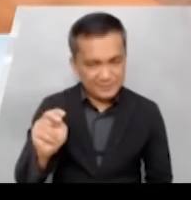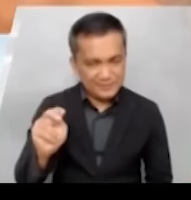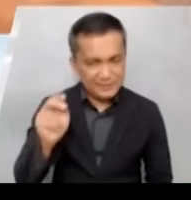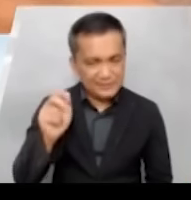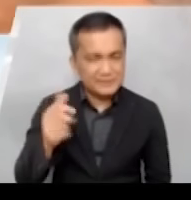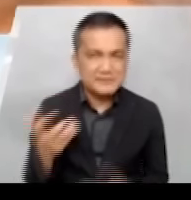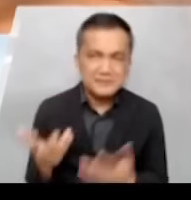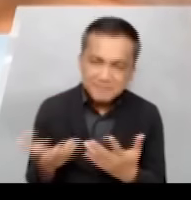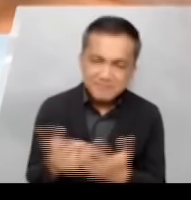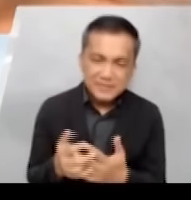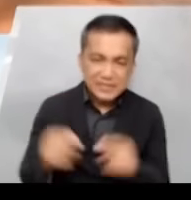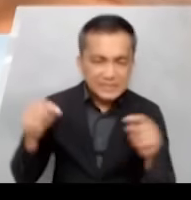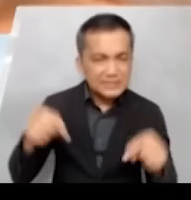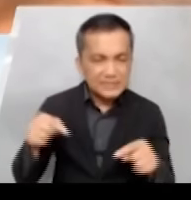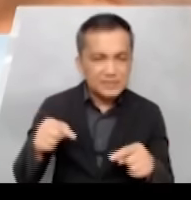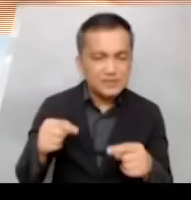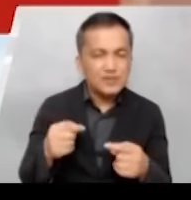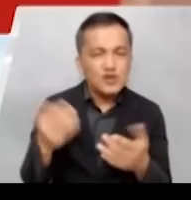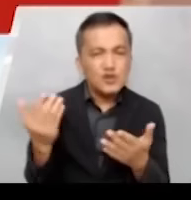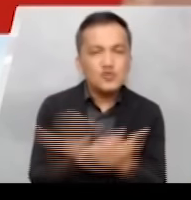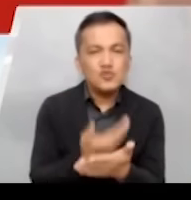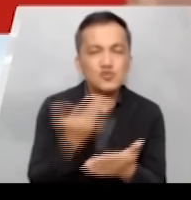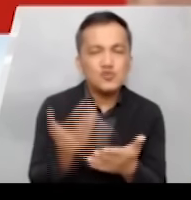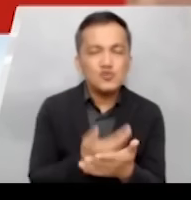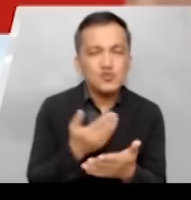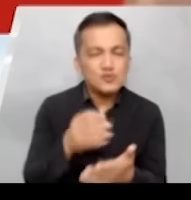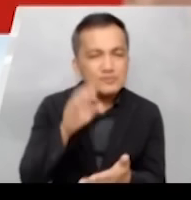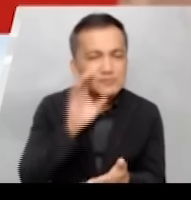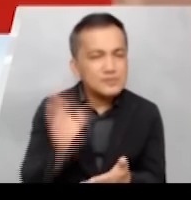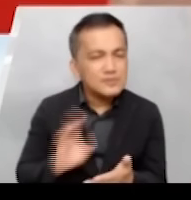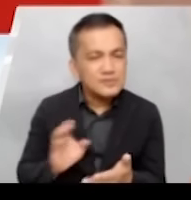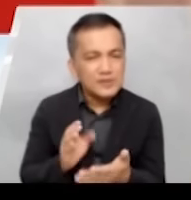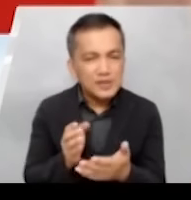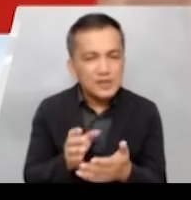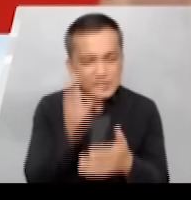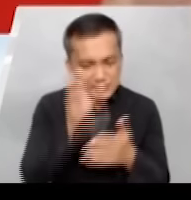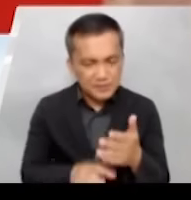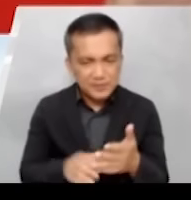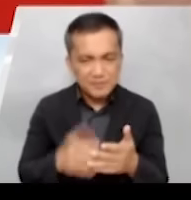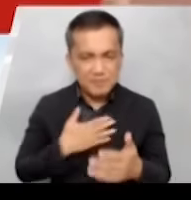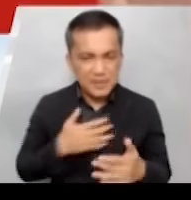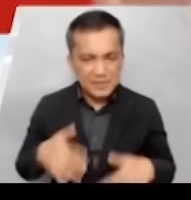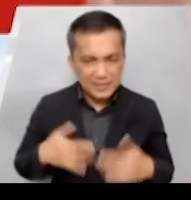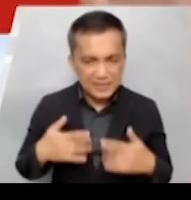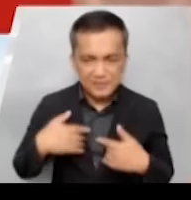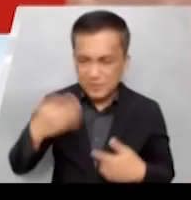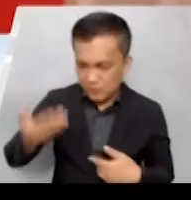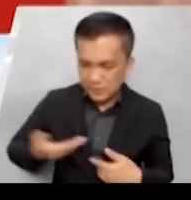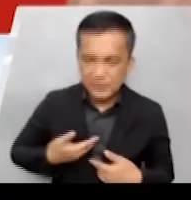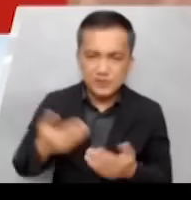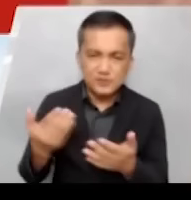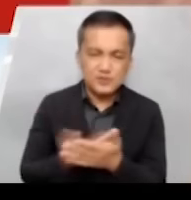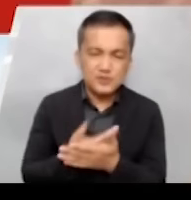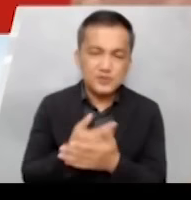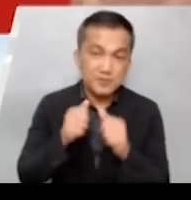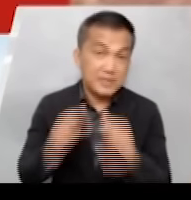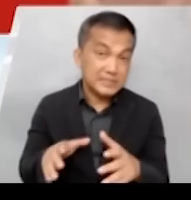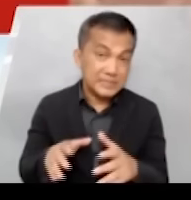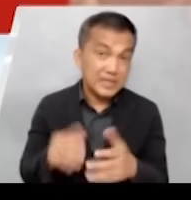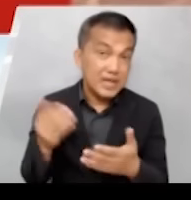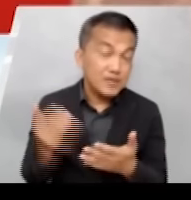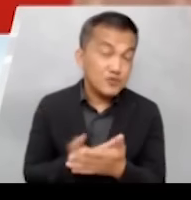this is a new chapter of my life then. And, you know, welcoming new blessings, welcoming new opportunities.